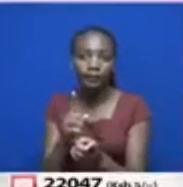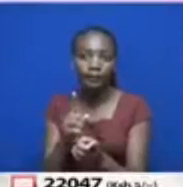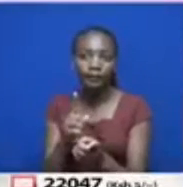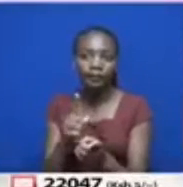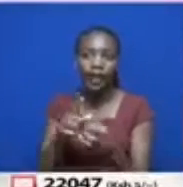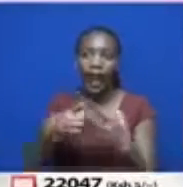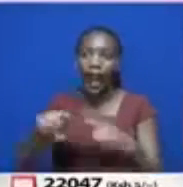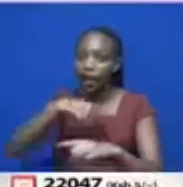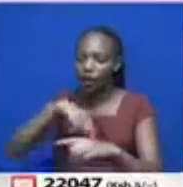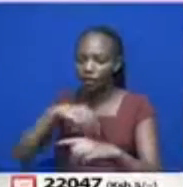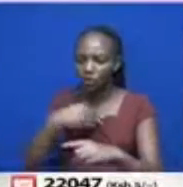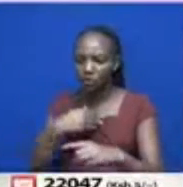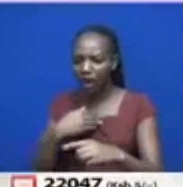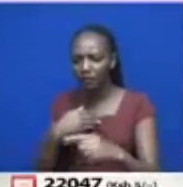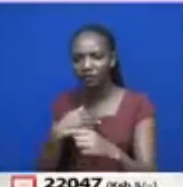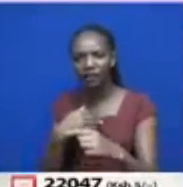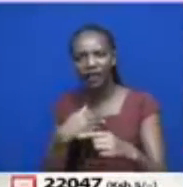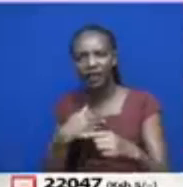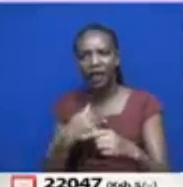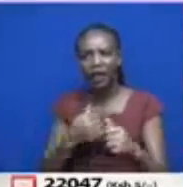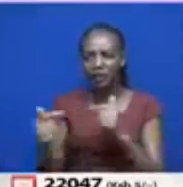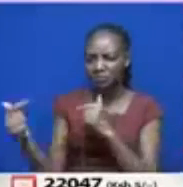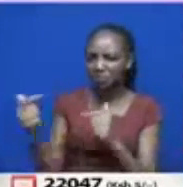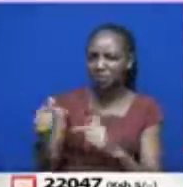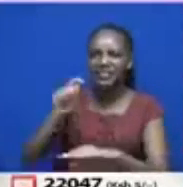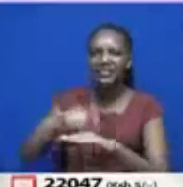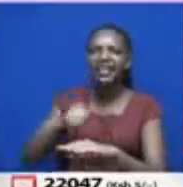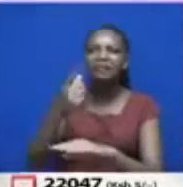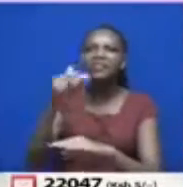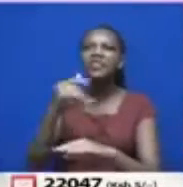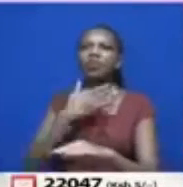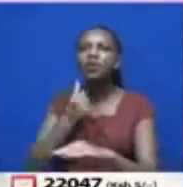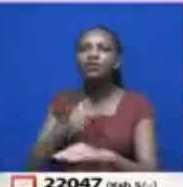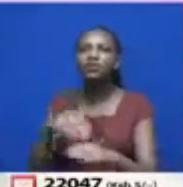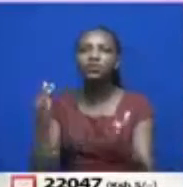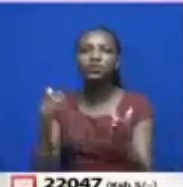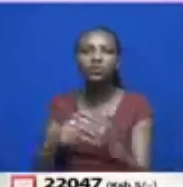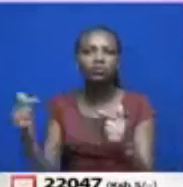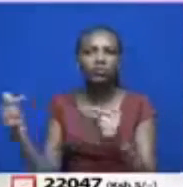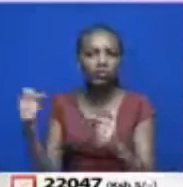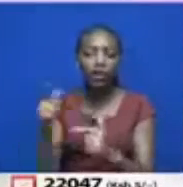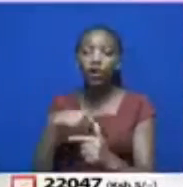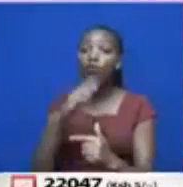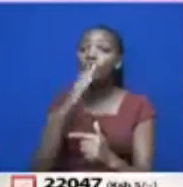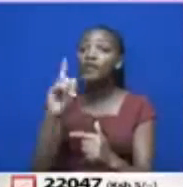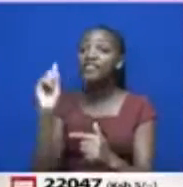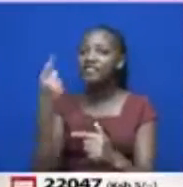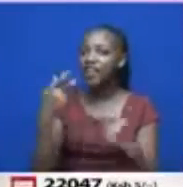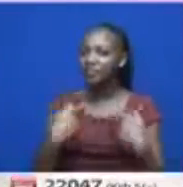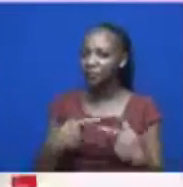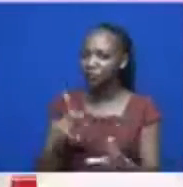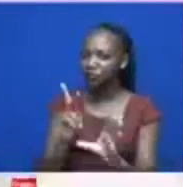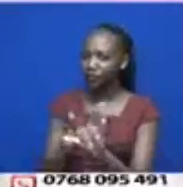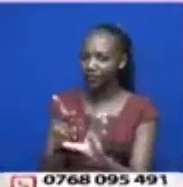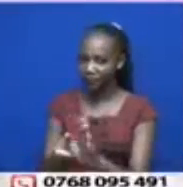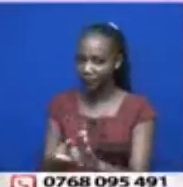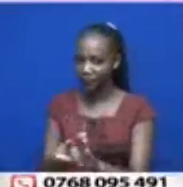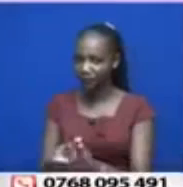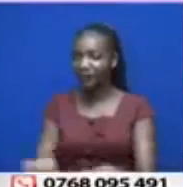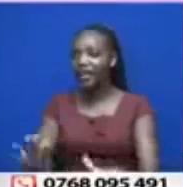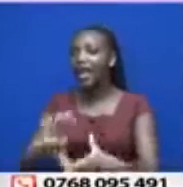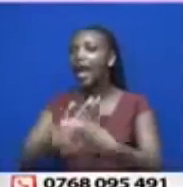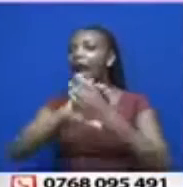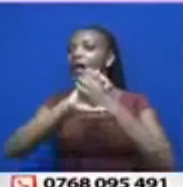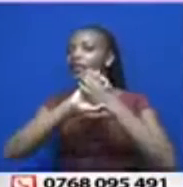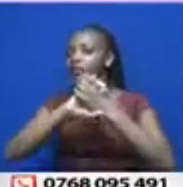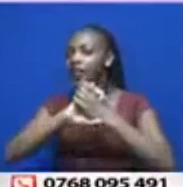tulete vurugu ili wanapotaka kutuliza watu, sisi tuwe watu wa kwanza kuitwa. Handshake ilikuwa kati